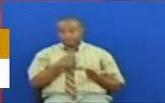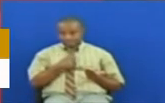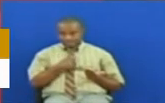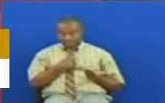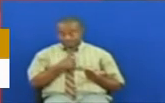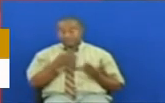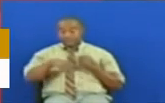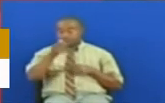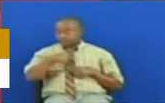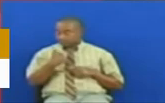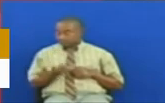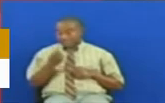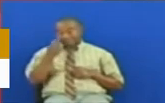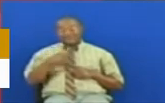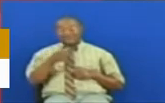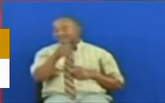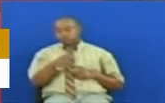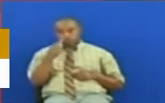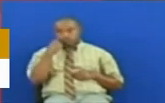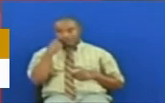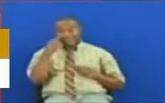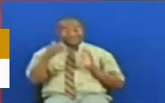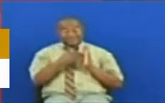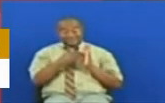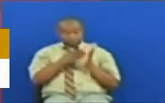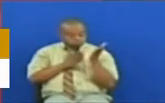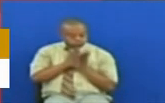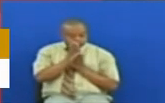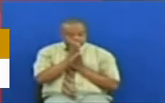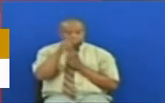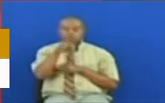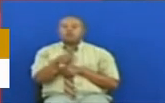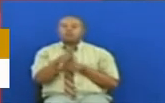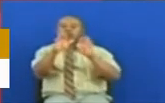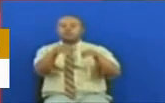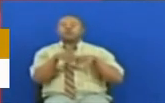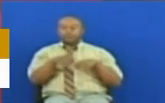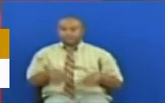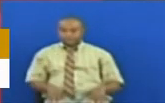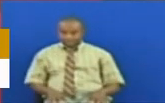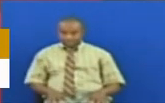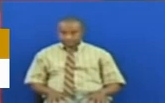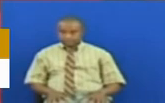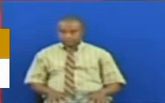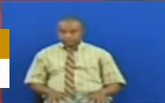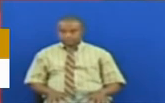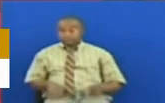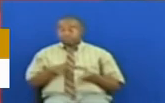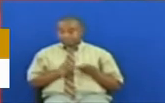na hasa kwa kuona sheria hii imeingia bungeni. Lakini la pili niseme